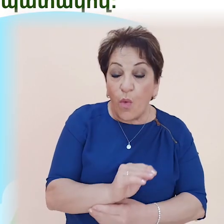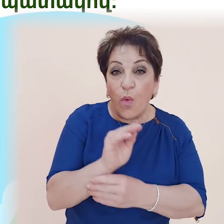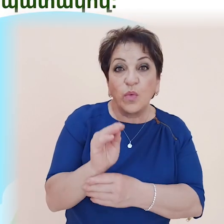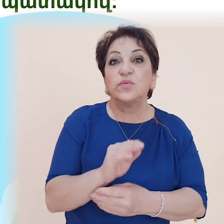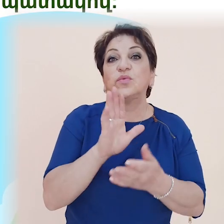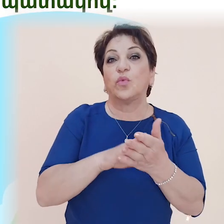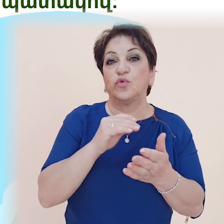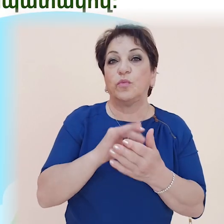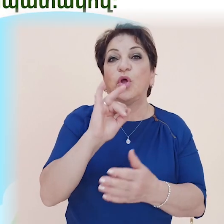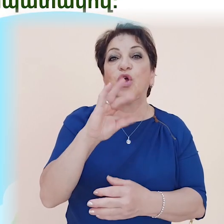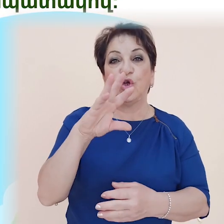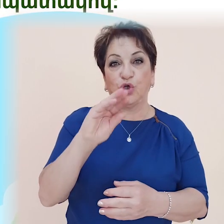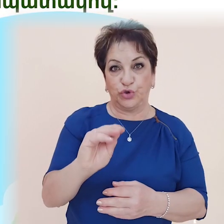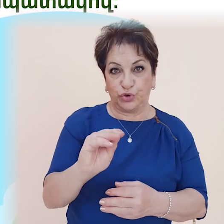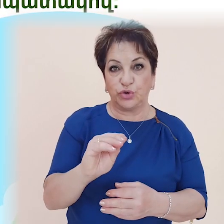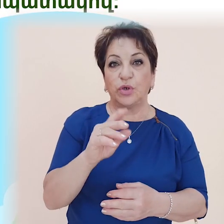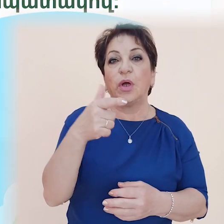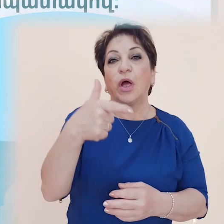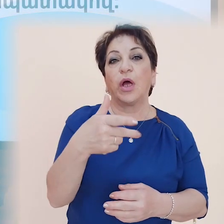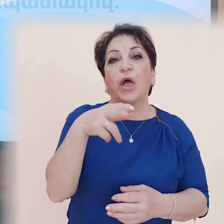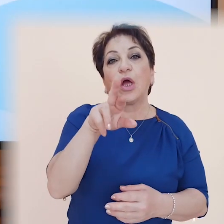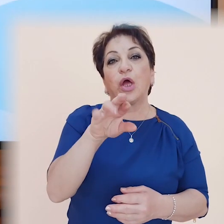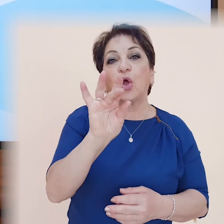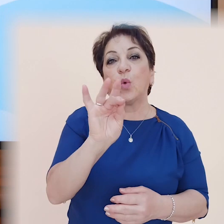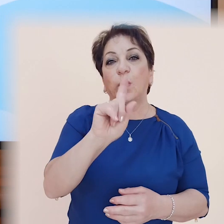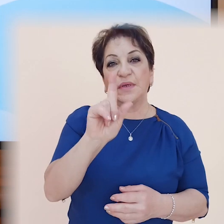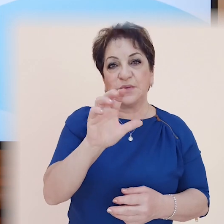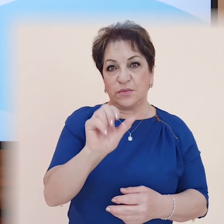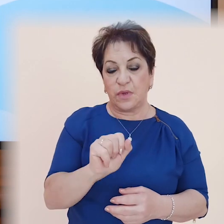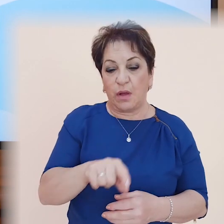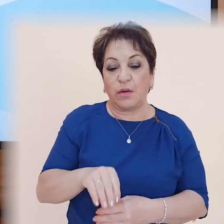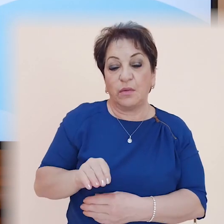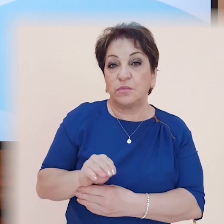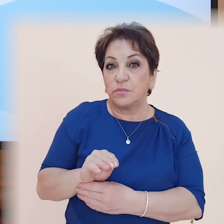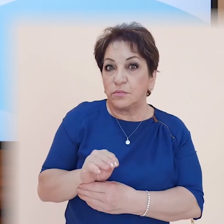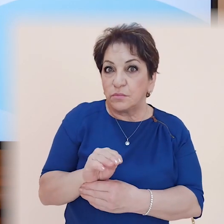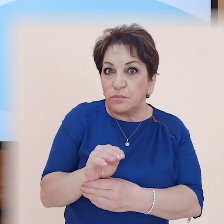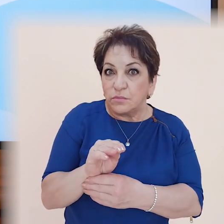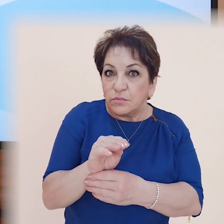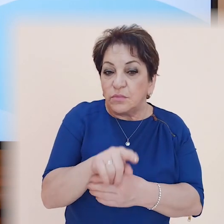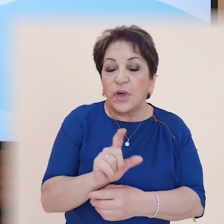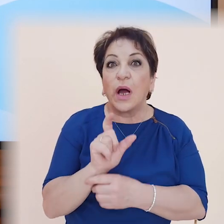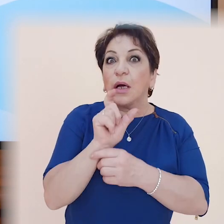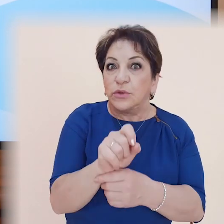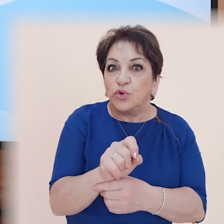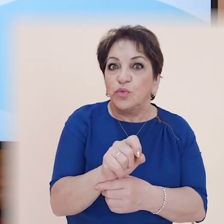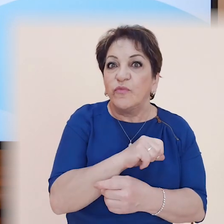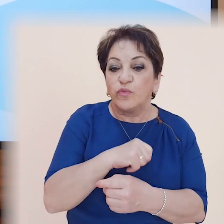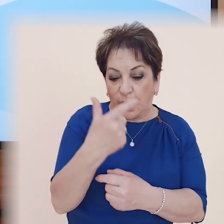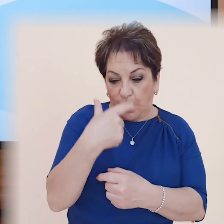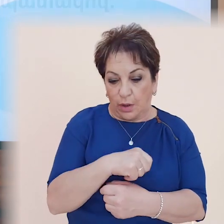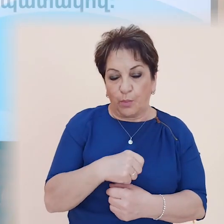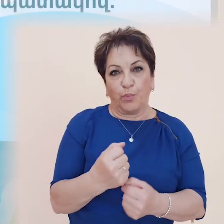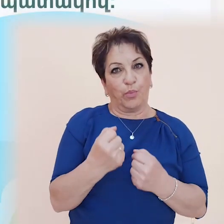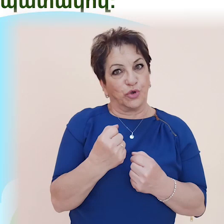հայկական իժը և գյուրզան, ոցը խիստ զգուշավոր սողուն է, եվ խայթում է միայն պաշտպանության նպատակով,